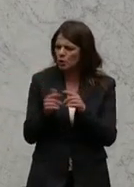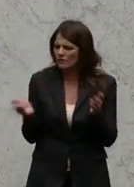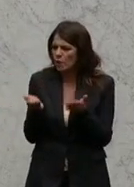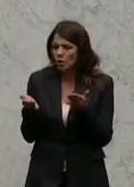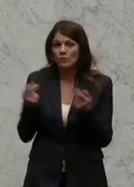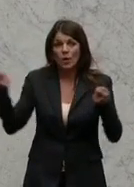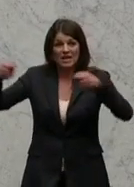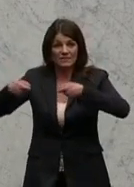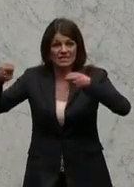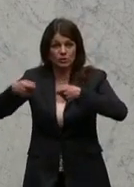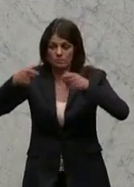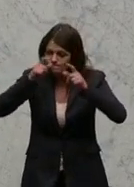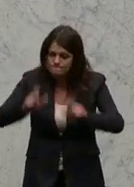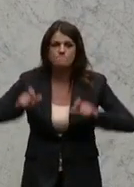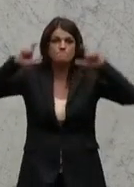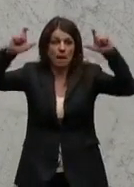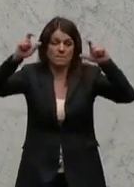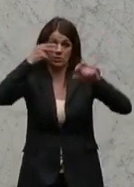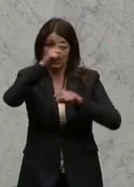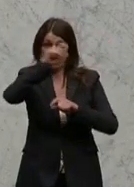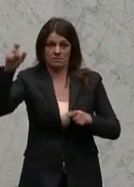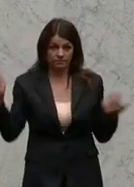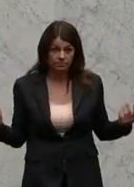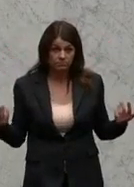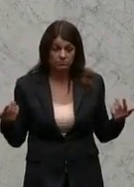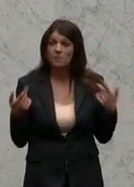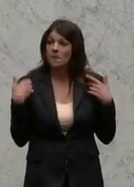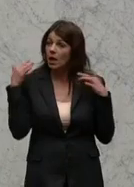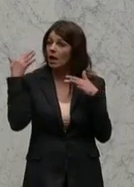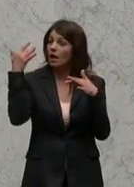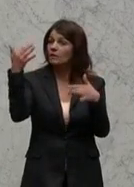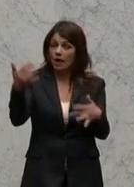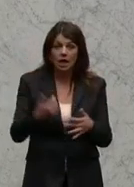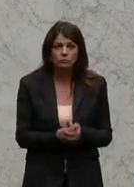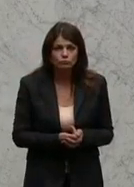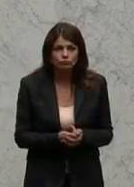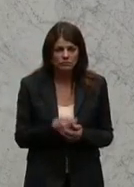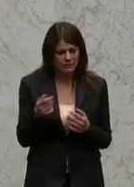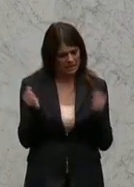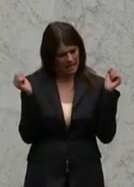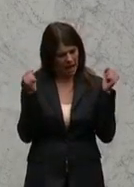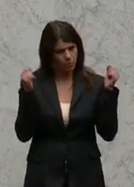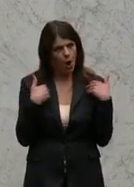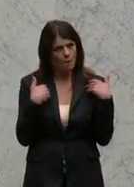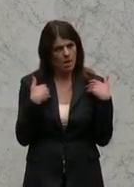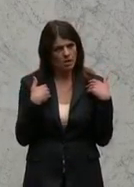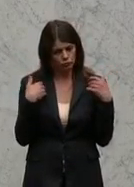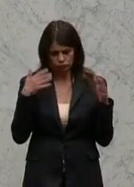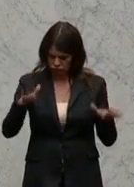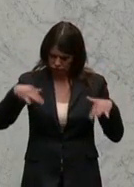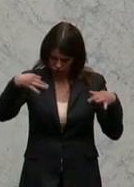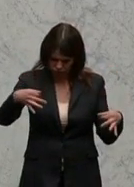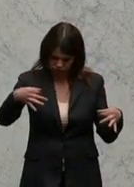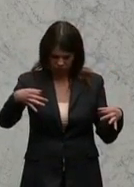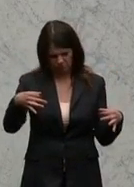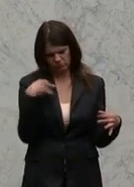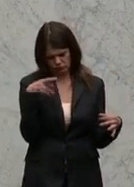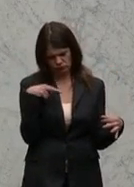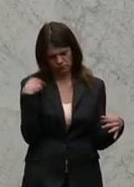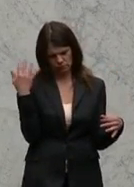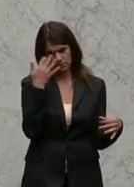das steht ganz groß und fett oben drüber. Nun, wenn irgendwann, als ich das Abkommen in Händen gehalten habe, ist mir so der Gedanke